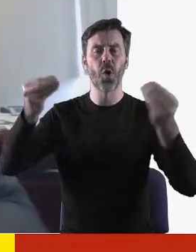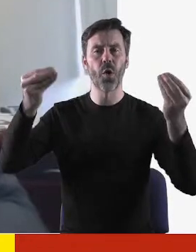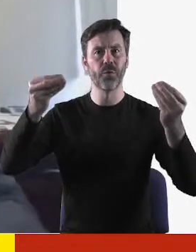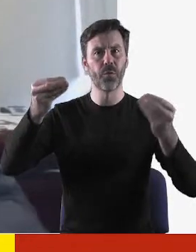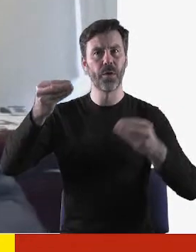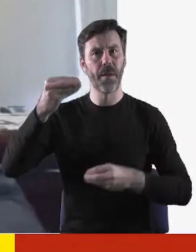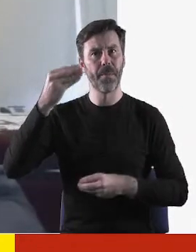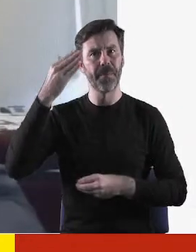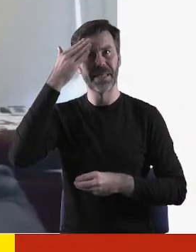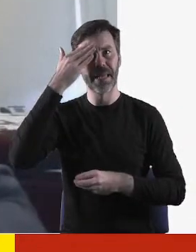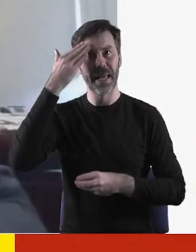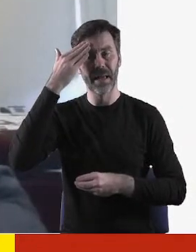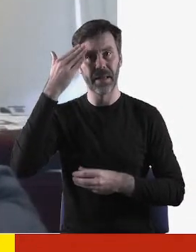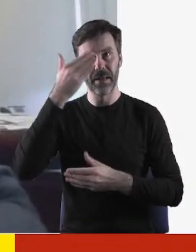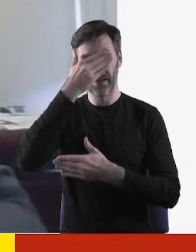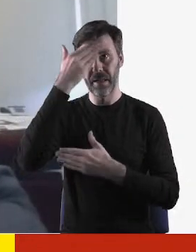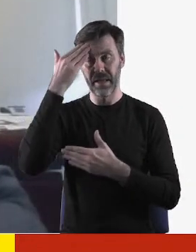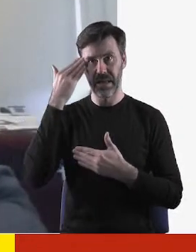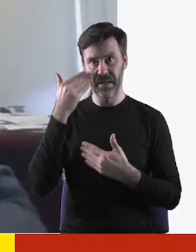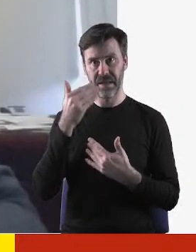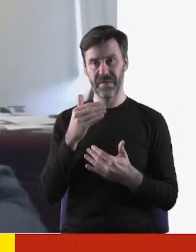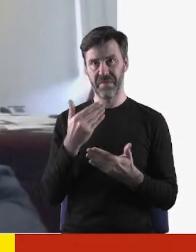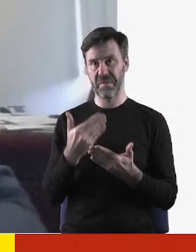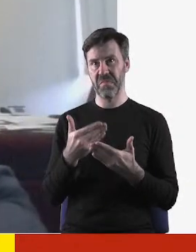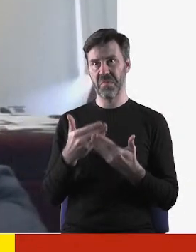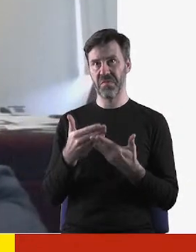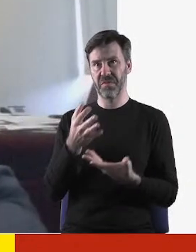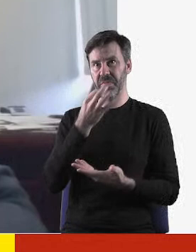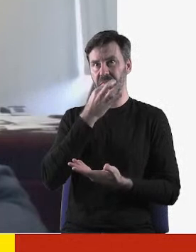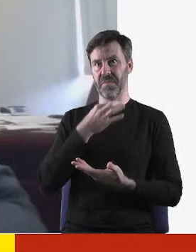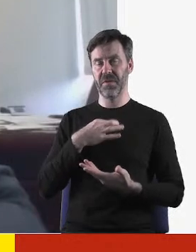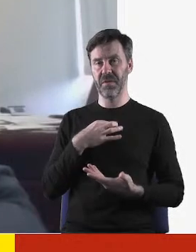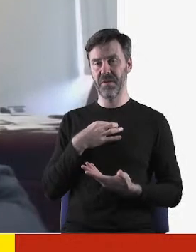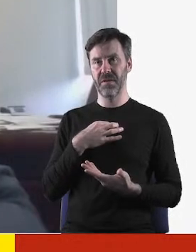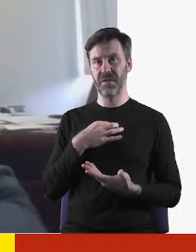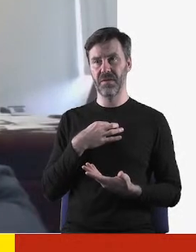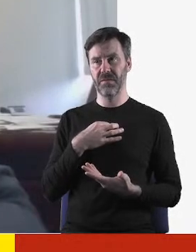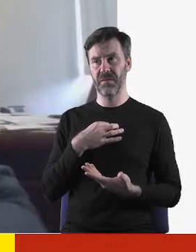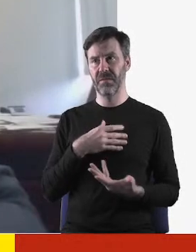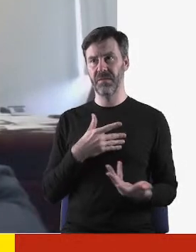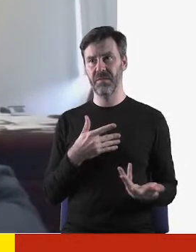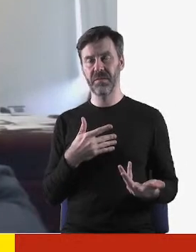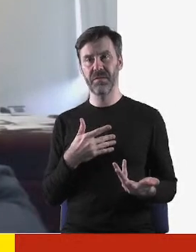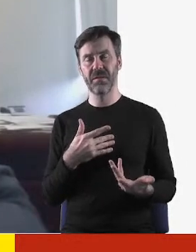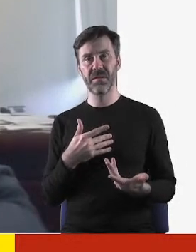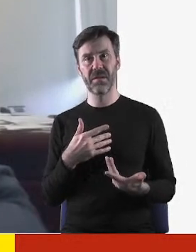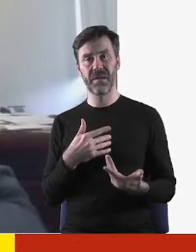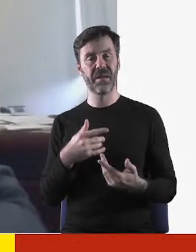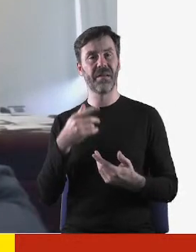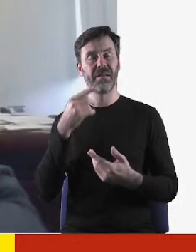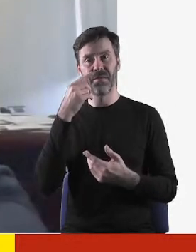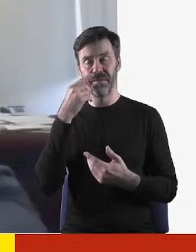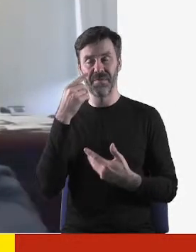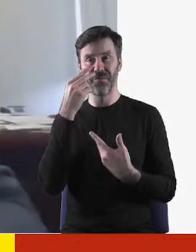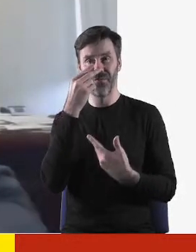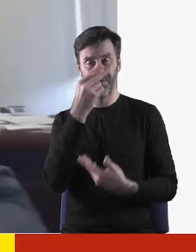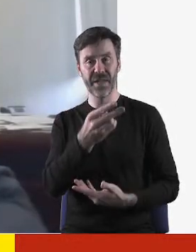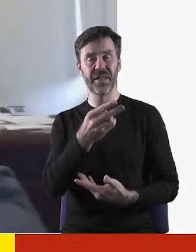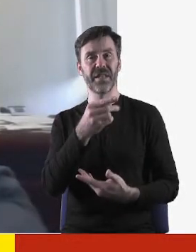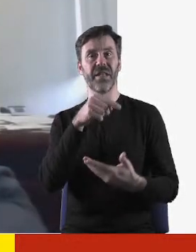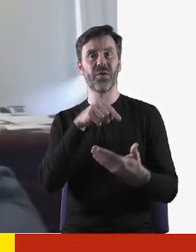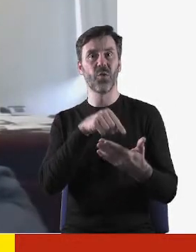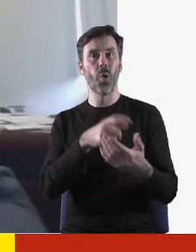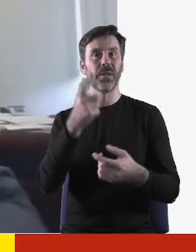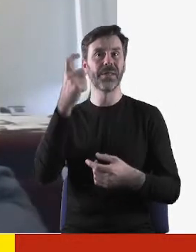wiem, czy Państwo chcecie wyważać otwarte drzwi, ale wszystko wskazuje na to, że te